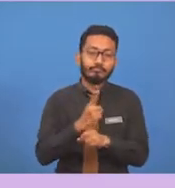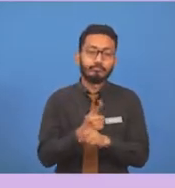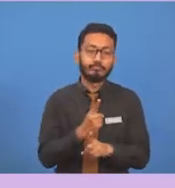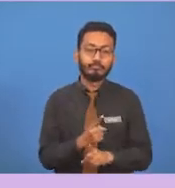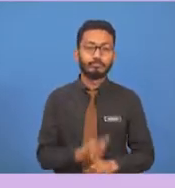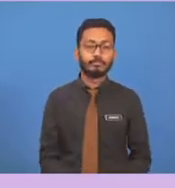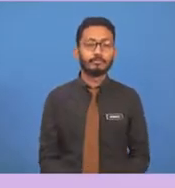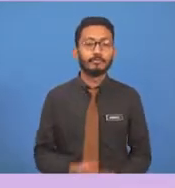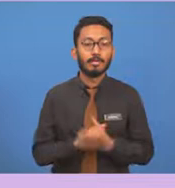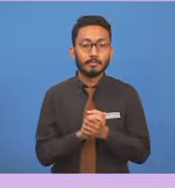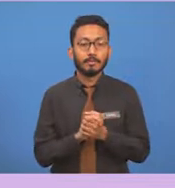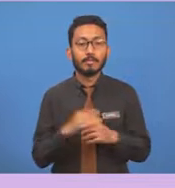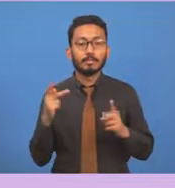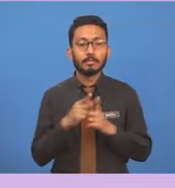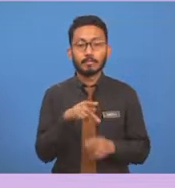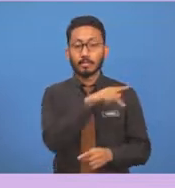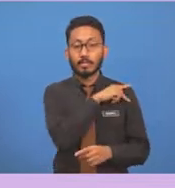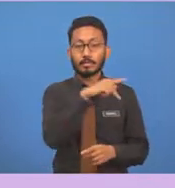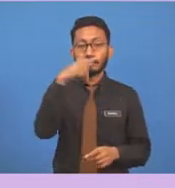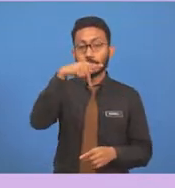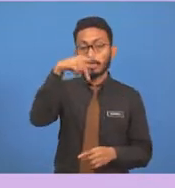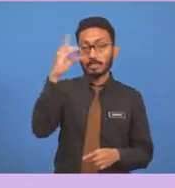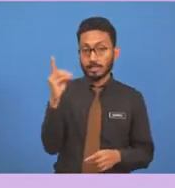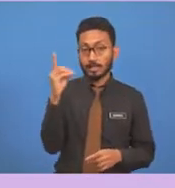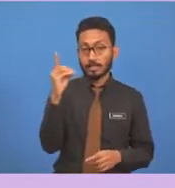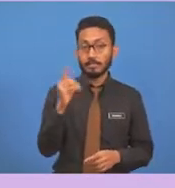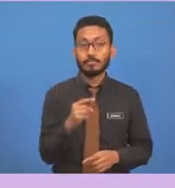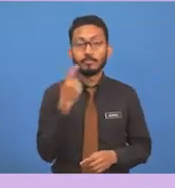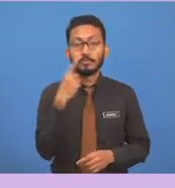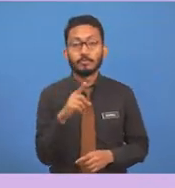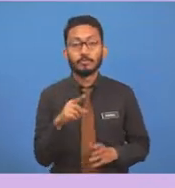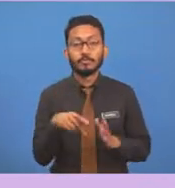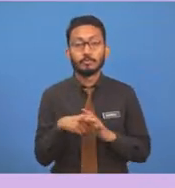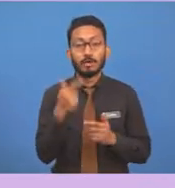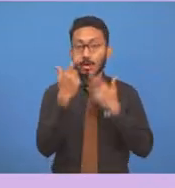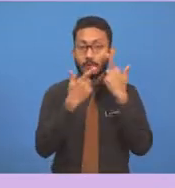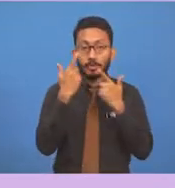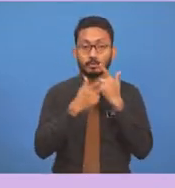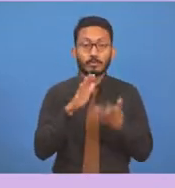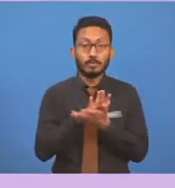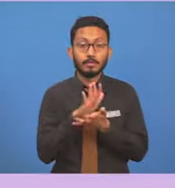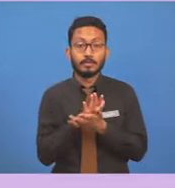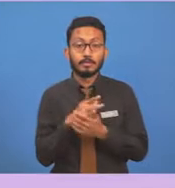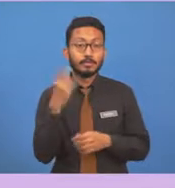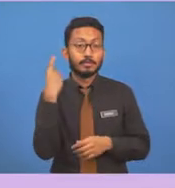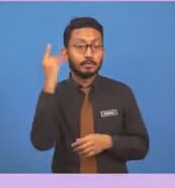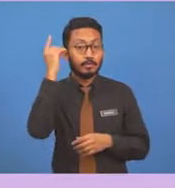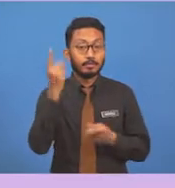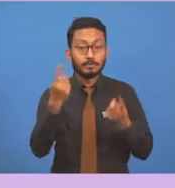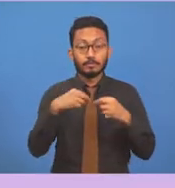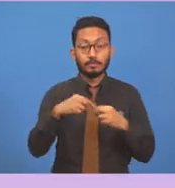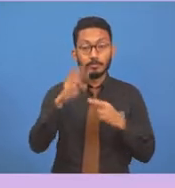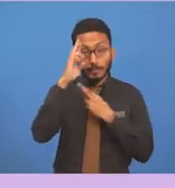pegawai pendidikan daerah yang melawat ke sekolah. Adakah Daniel menghormati pelawat sekolah?